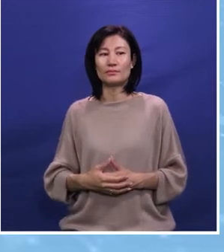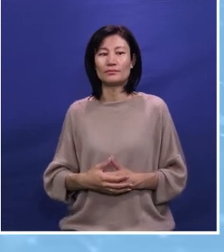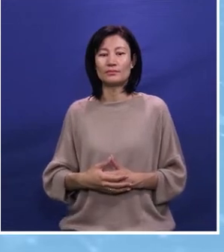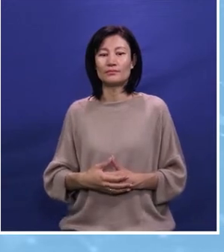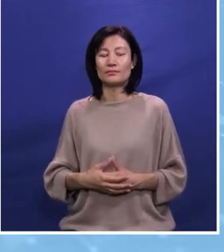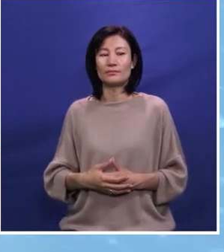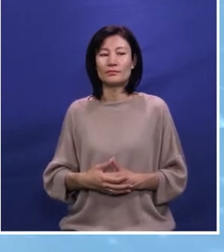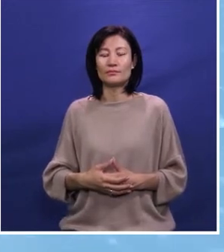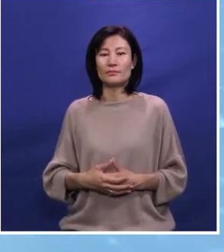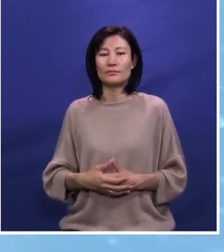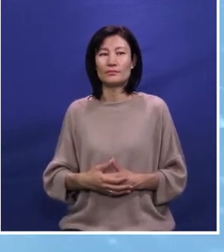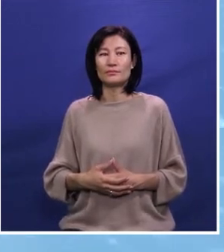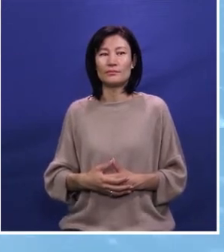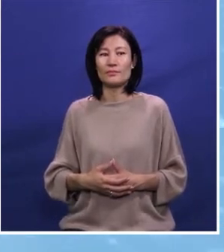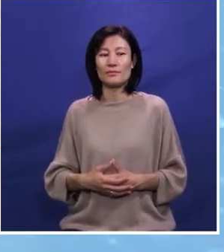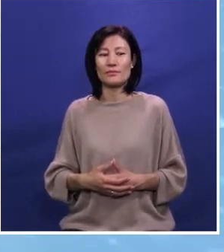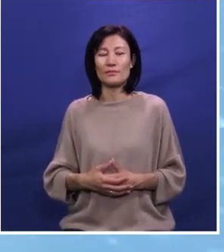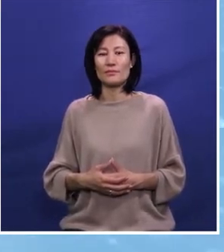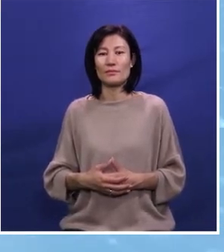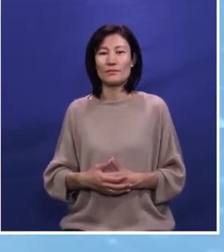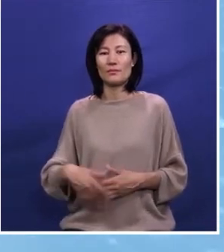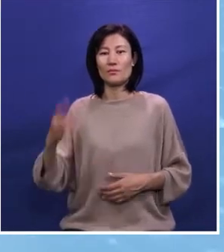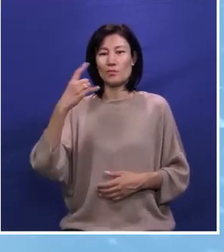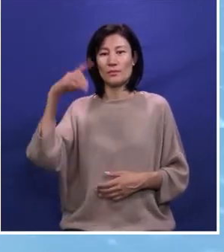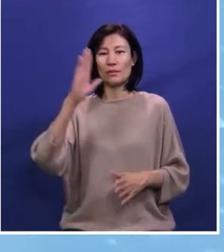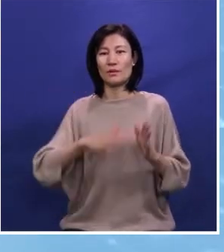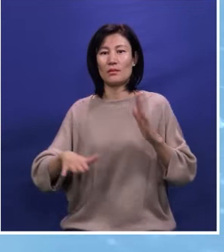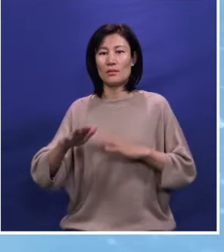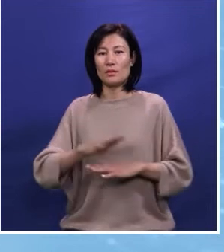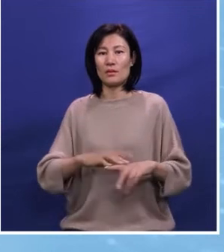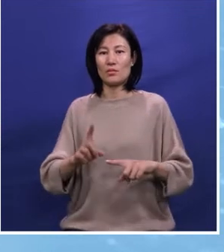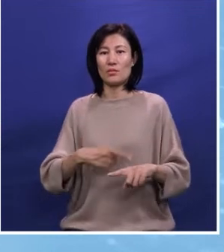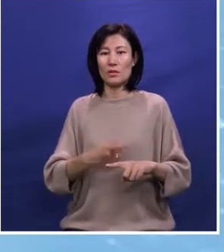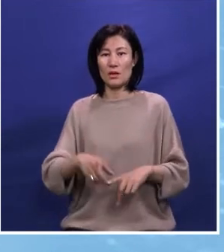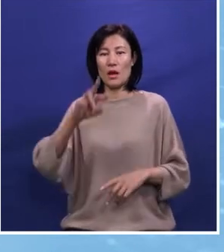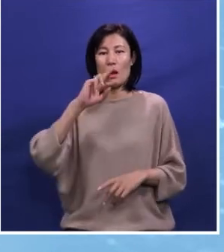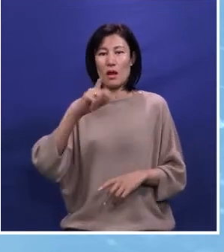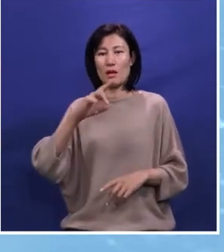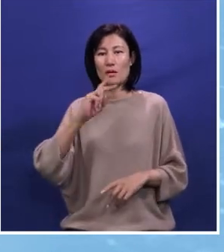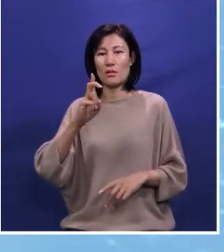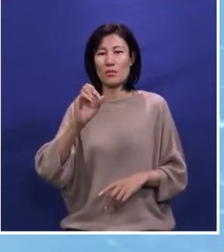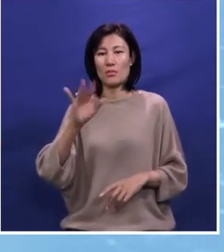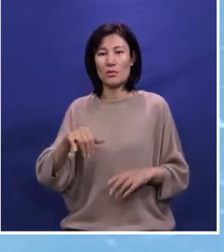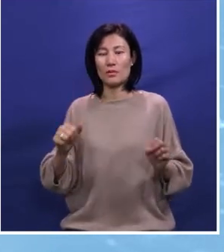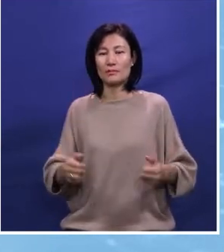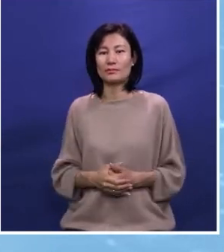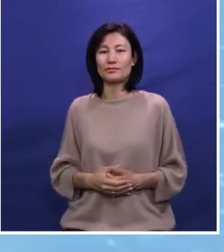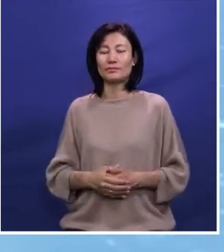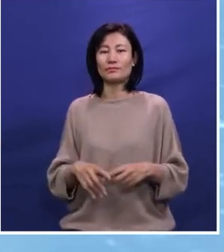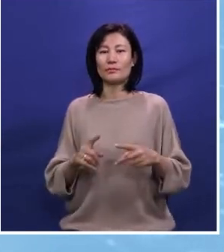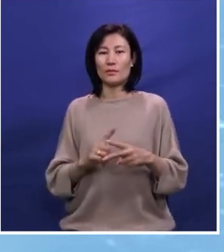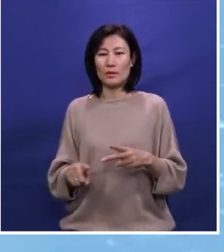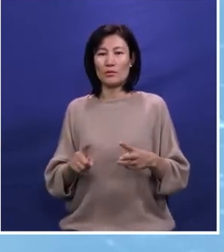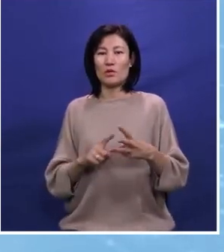устраняемей, оның әрізетін дүйелдер. Инфоказастан платформасында ол кемшіліктерді түзетіп, бір рет болсын, үш рет